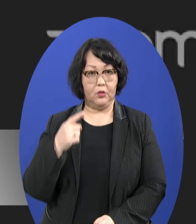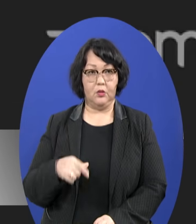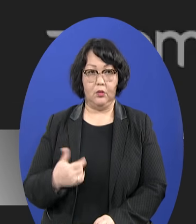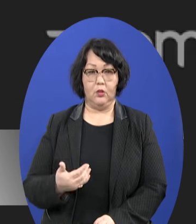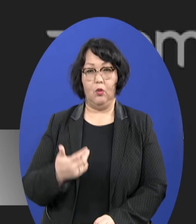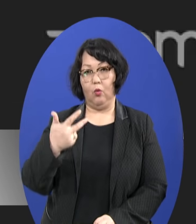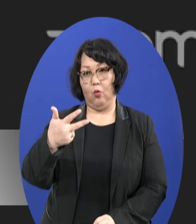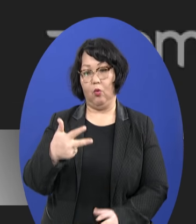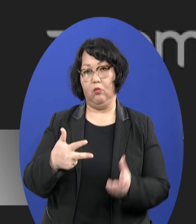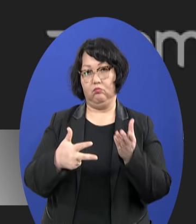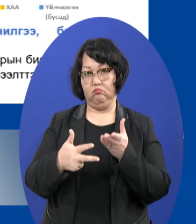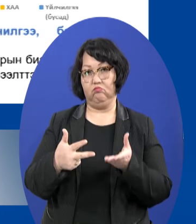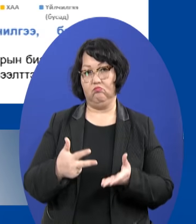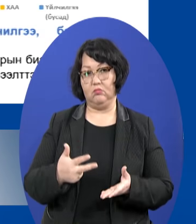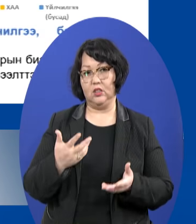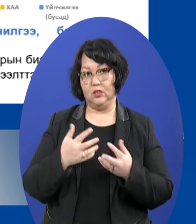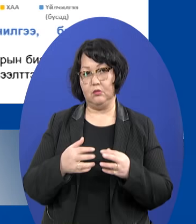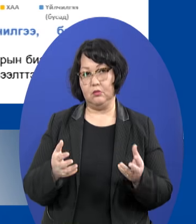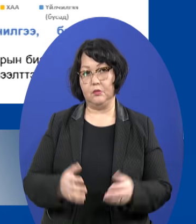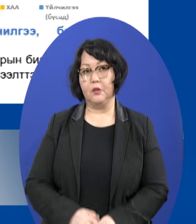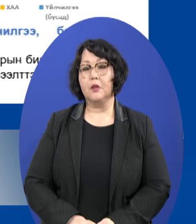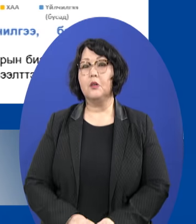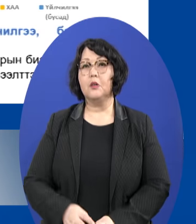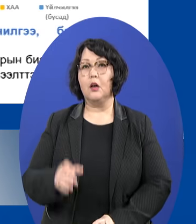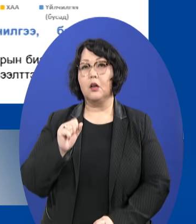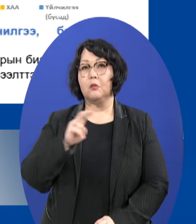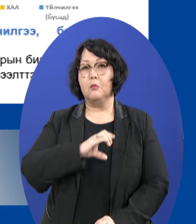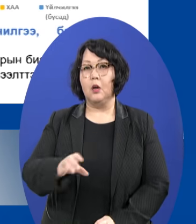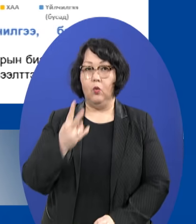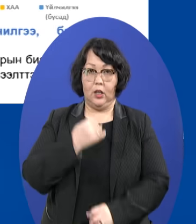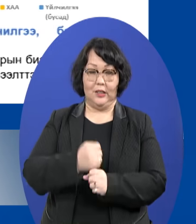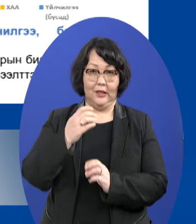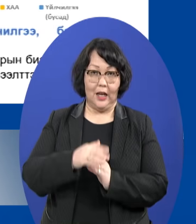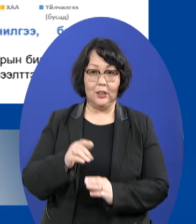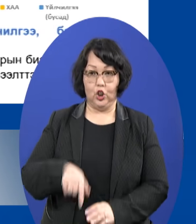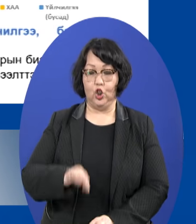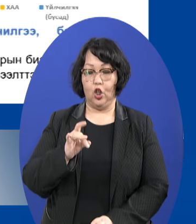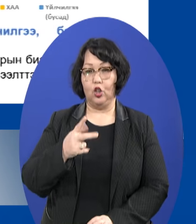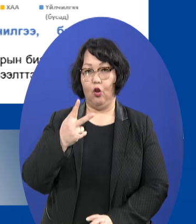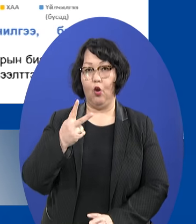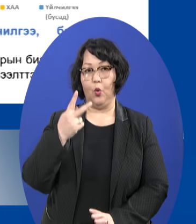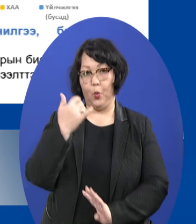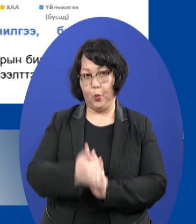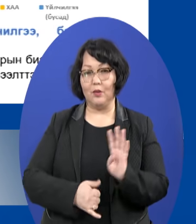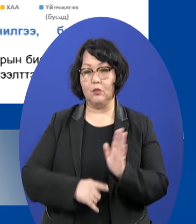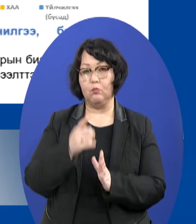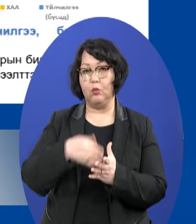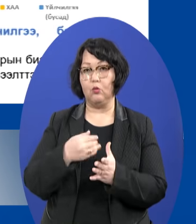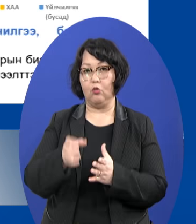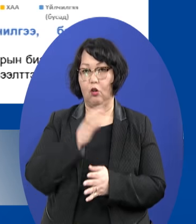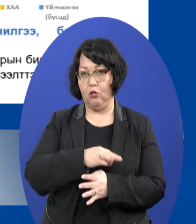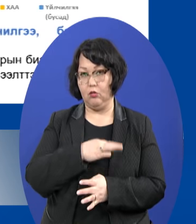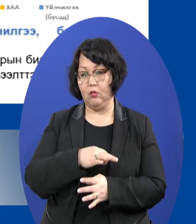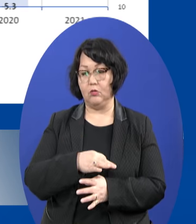3 ангилахгүй хойд хэрэгтэй юм байна. Хэдийгээр аж ахуй нэгжийн үйл ажиллагаанд доголдсон ч энэ оны 2 дугаар улирлаас эхлэн борлуулалтын орлого өсөх хүлээлт